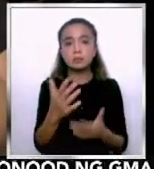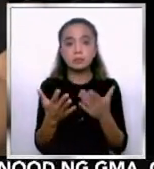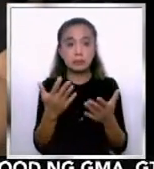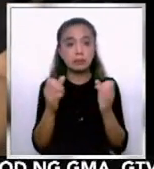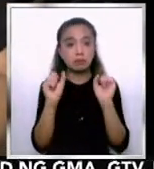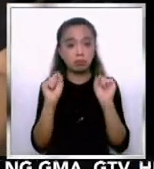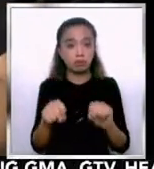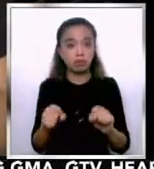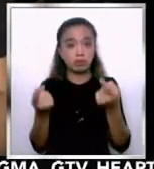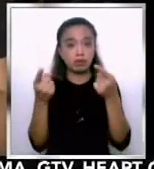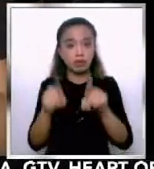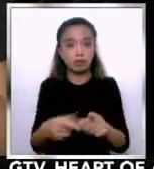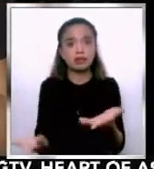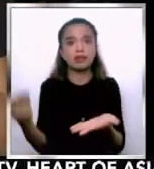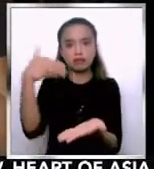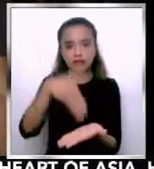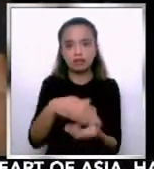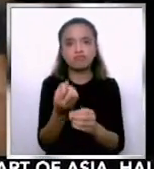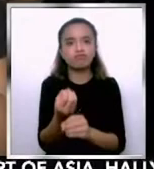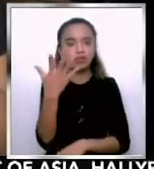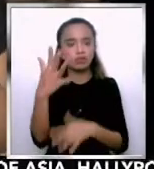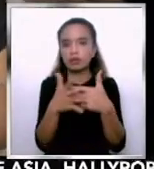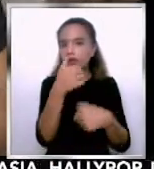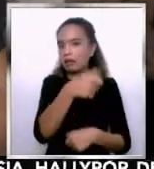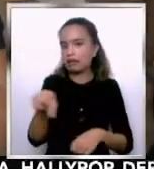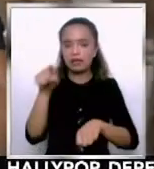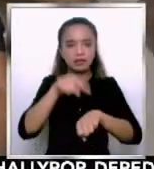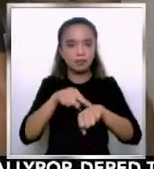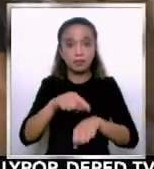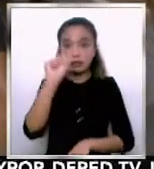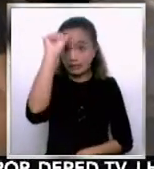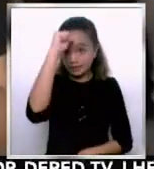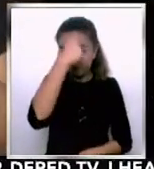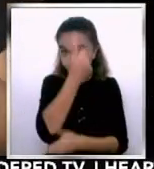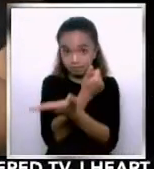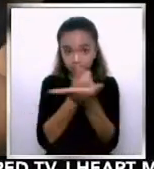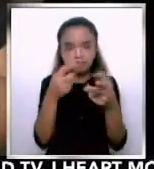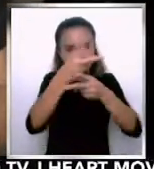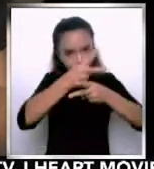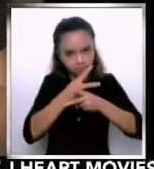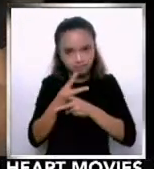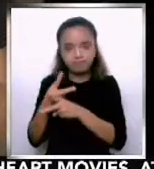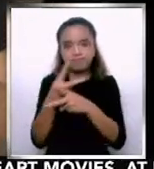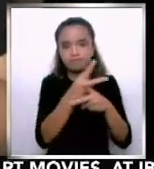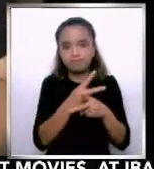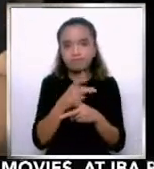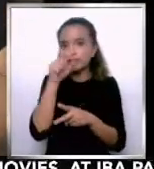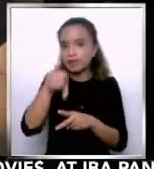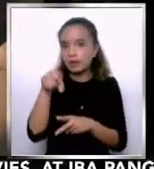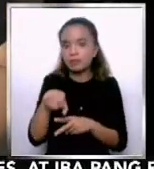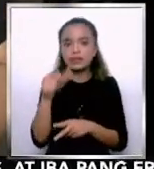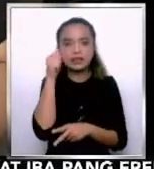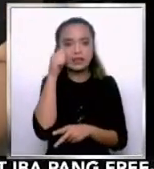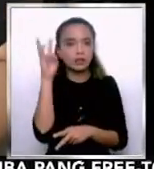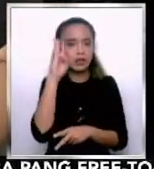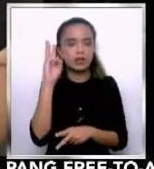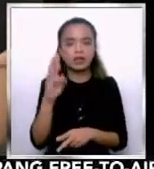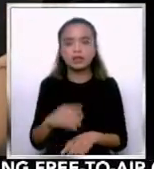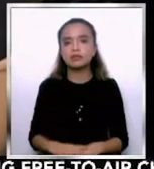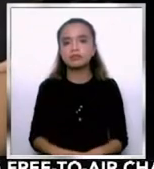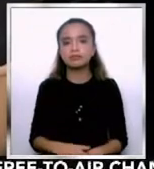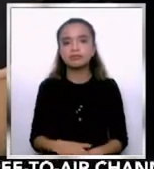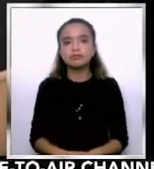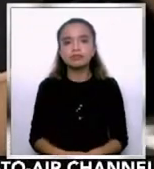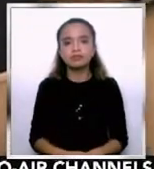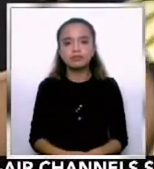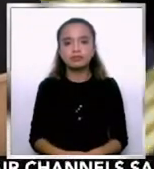muli itong pumutok anumang oras. Kaya paalala sa publiko, mag-ingat at manatiling naka-alerto sa lahat ng pagkakataon. Yan muna